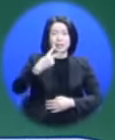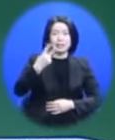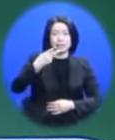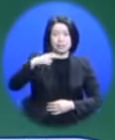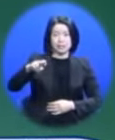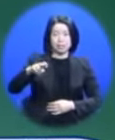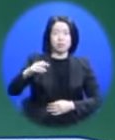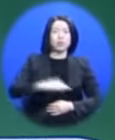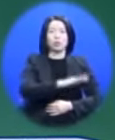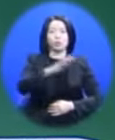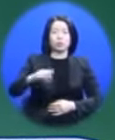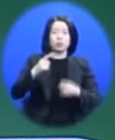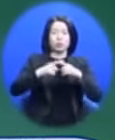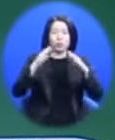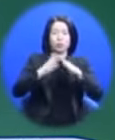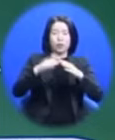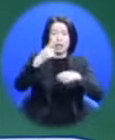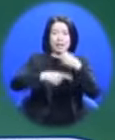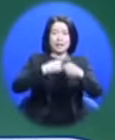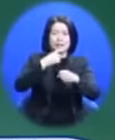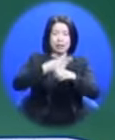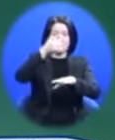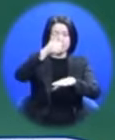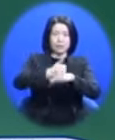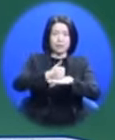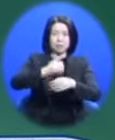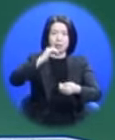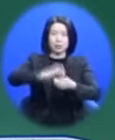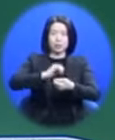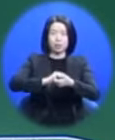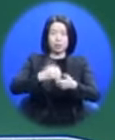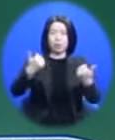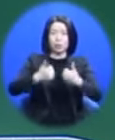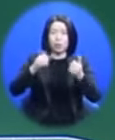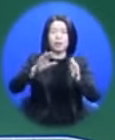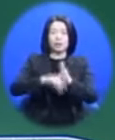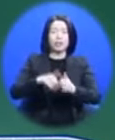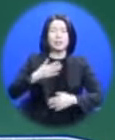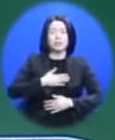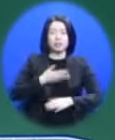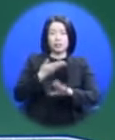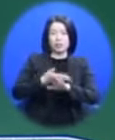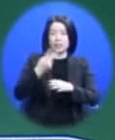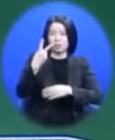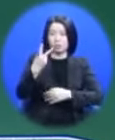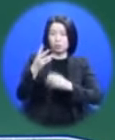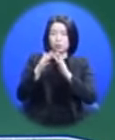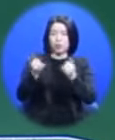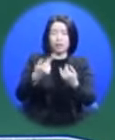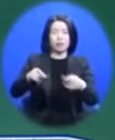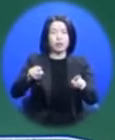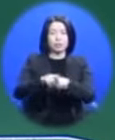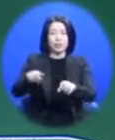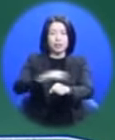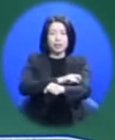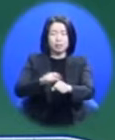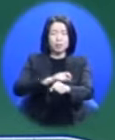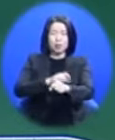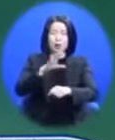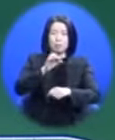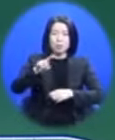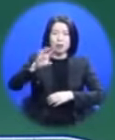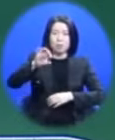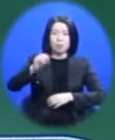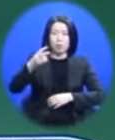2012년 우리 교회 연말 정기 당회가 있을 때 저는 두 분의 성도님과 함께 특별 퍼포먼스를